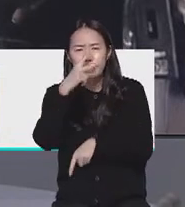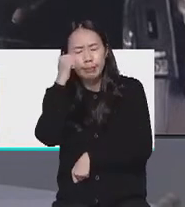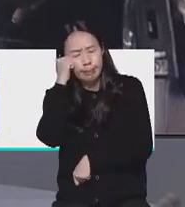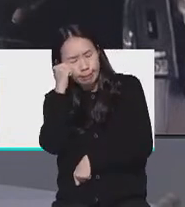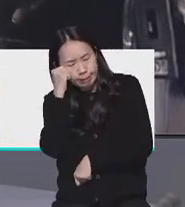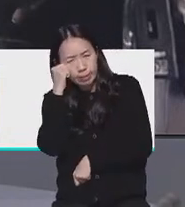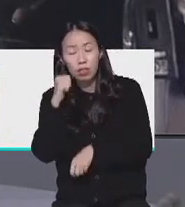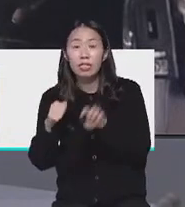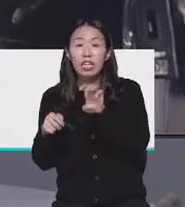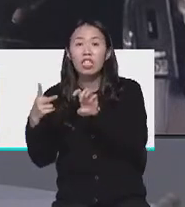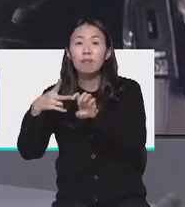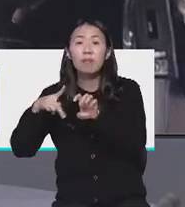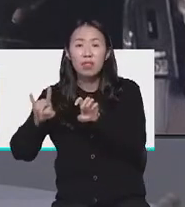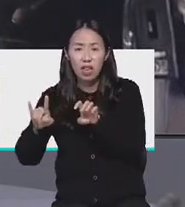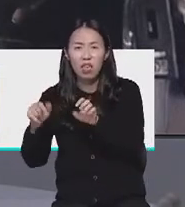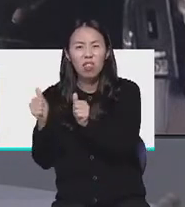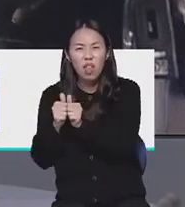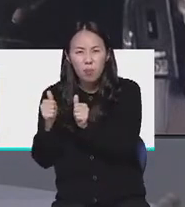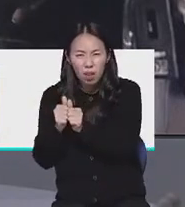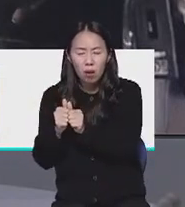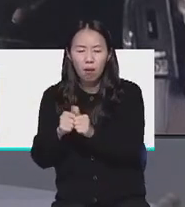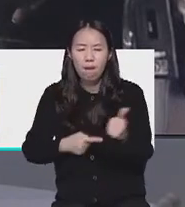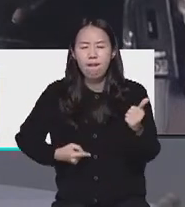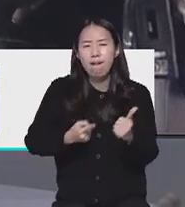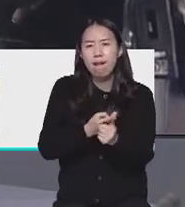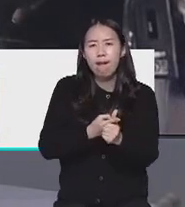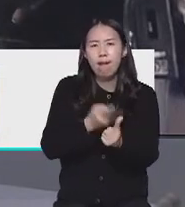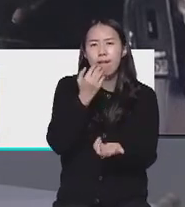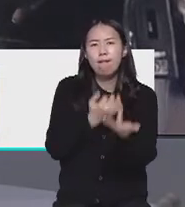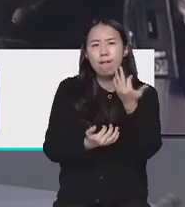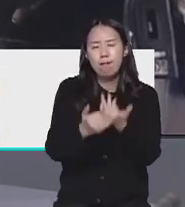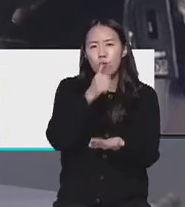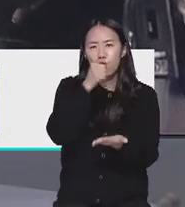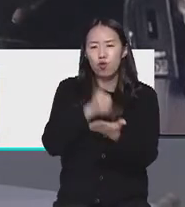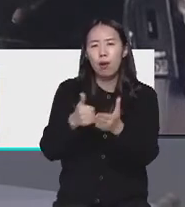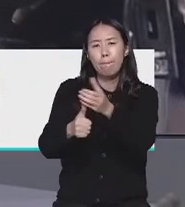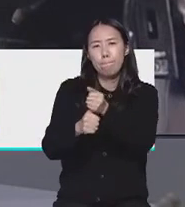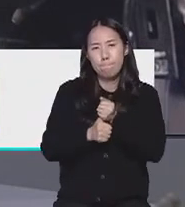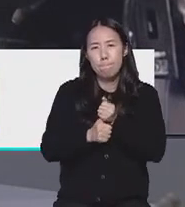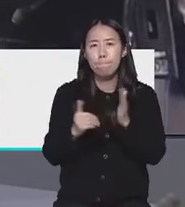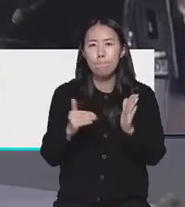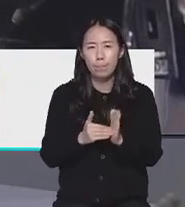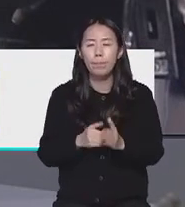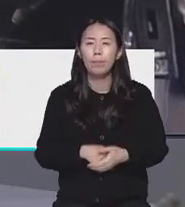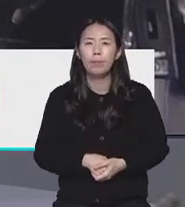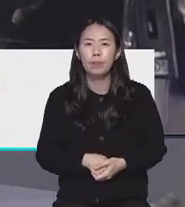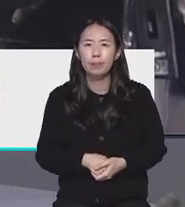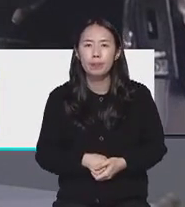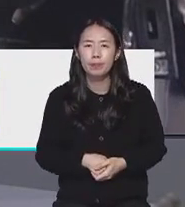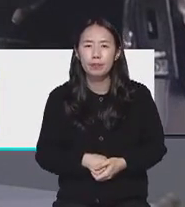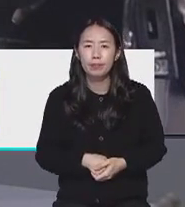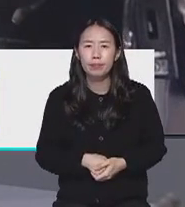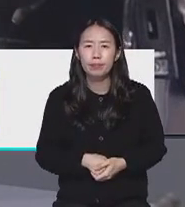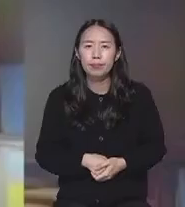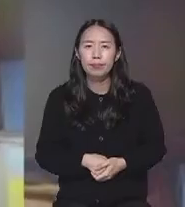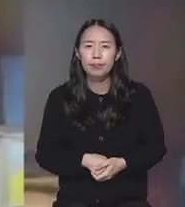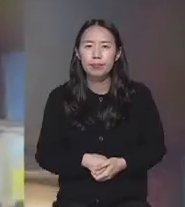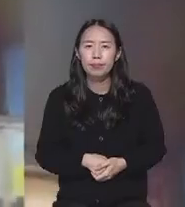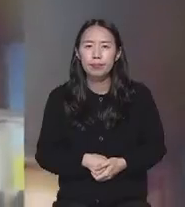생활을 하던 40대 일용직 노동자가 살인 방화 혐의로 경찰에 붙잡혔습니다. 이상원 기자입니다.